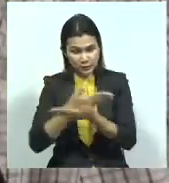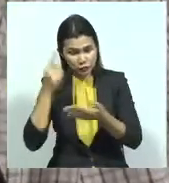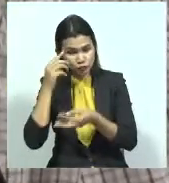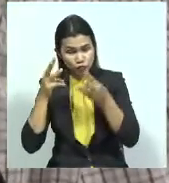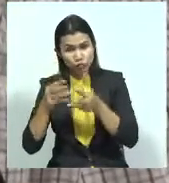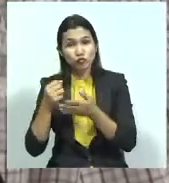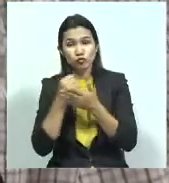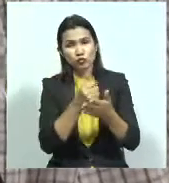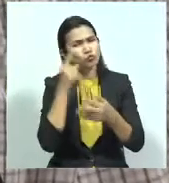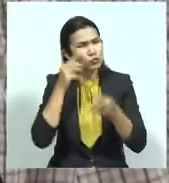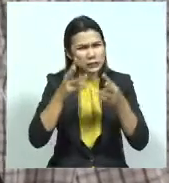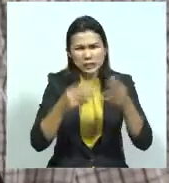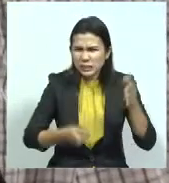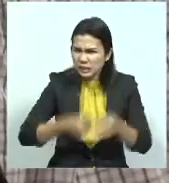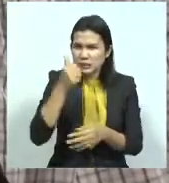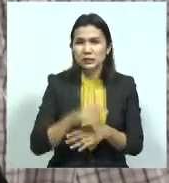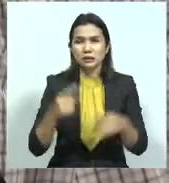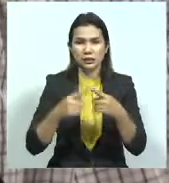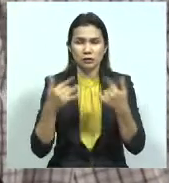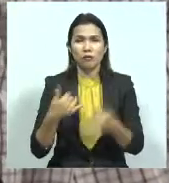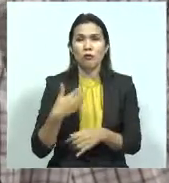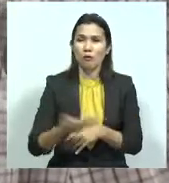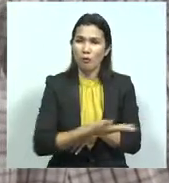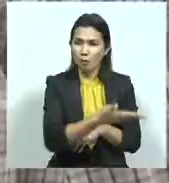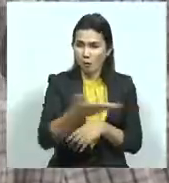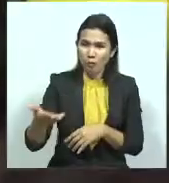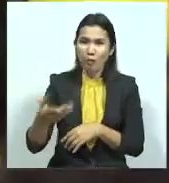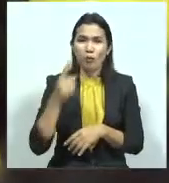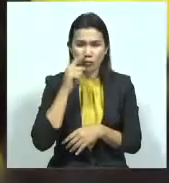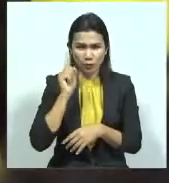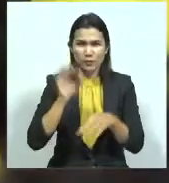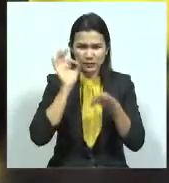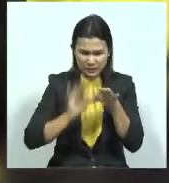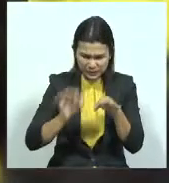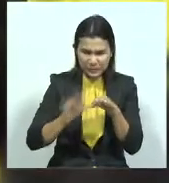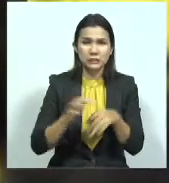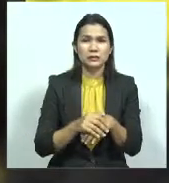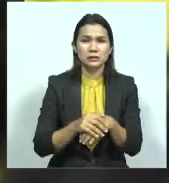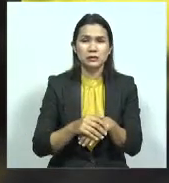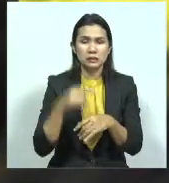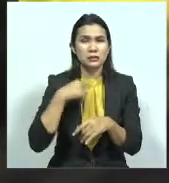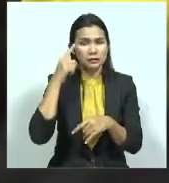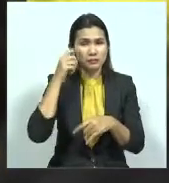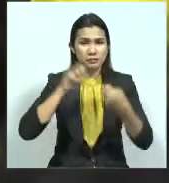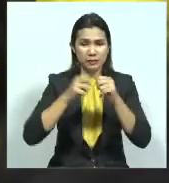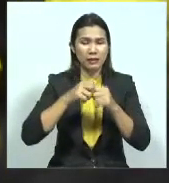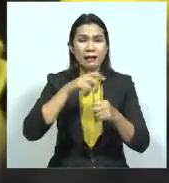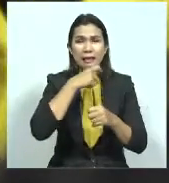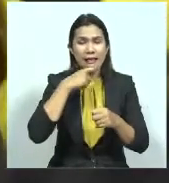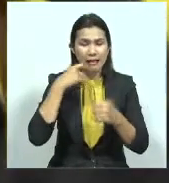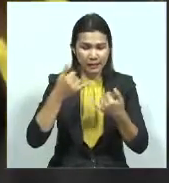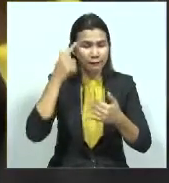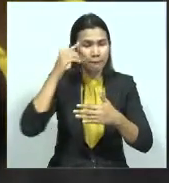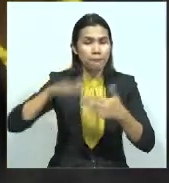ลือให้ดีที่สุดนะคะแต่ว่าระหว่างนี้ได้ขอความร่วมมือเกษตรกรช่วยกันประหยัดน้ำเชื่อว่าภัยแล้งปีนี้จะผ่านพ้นไ